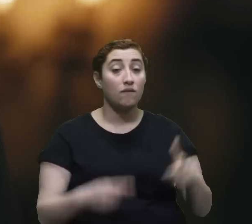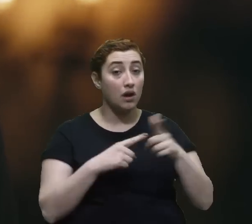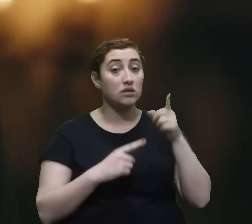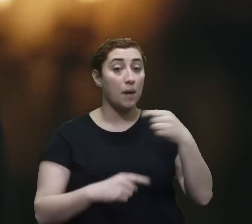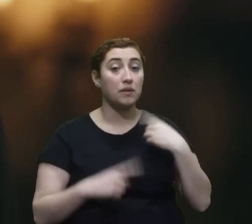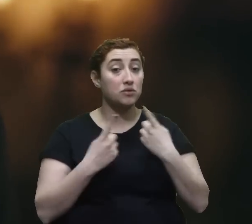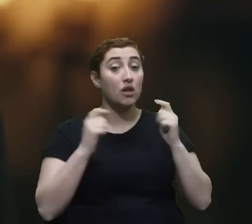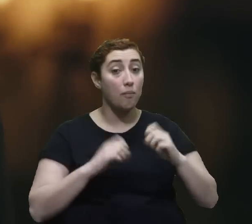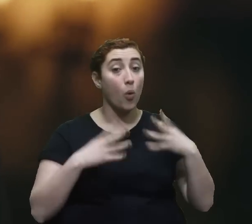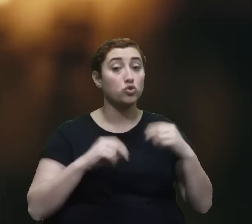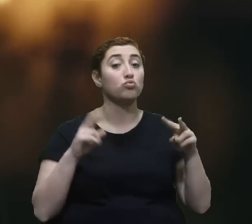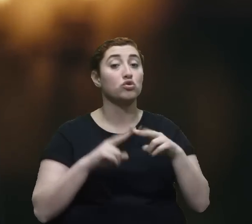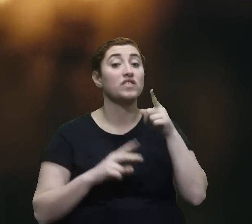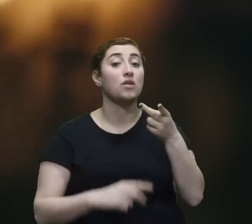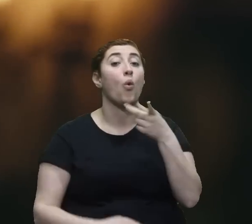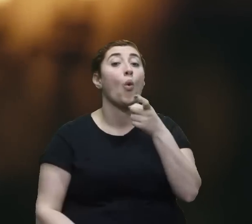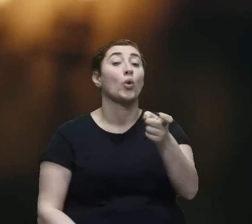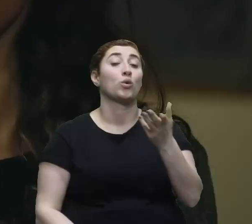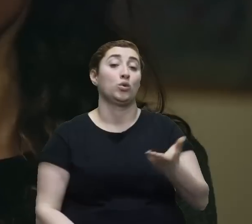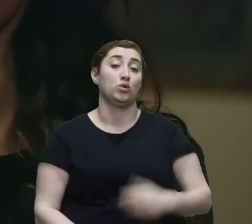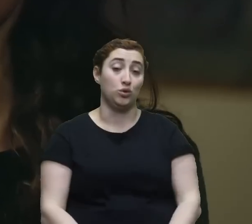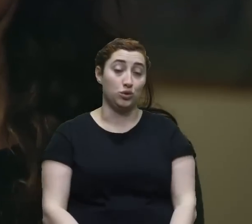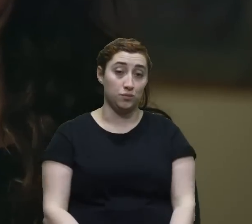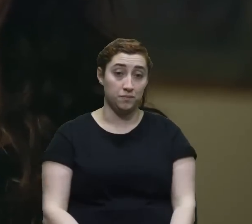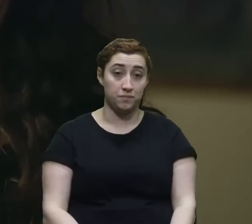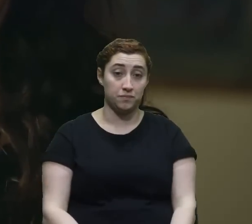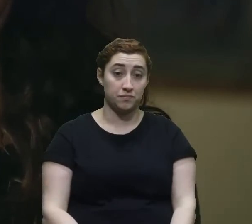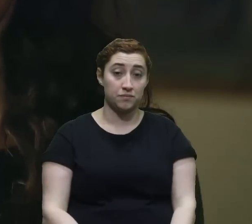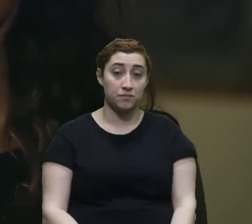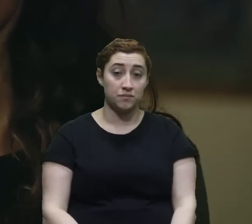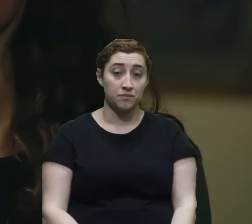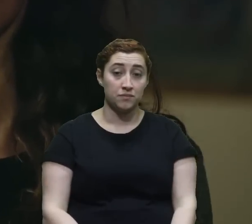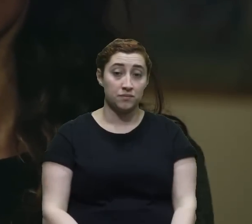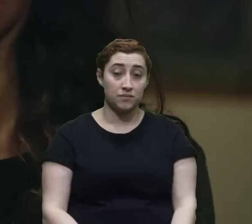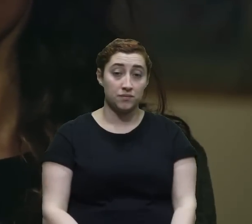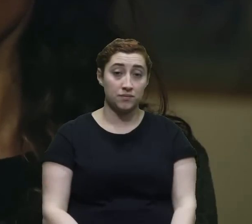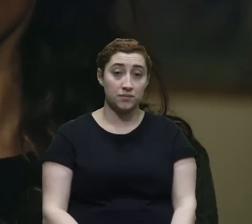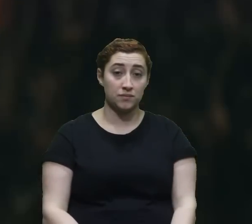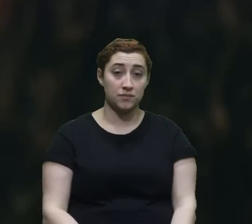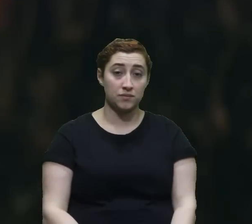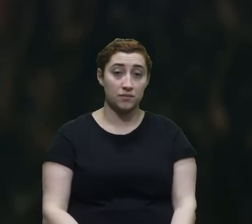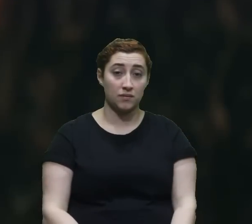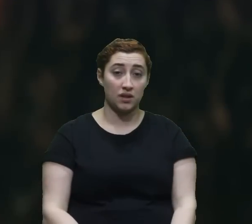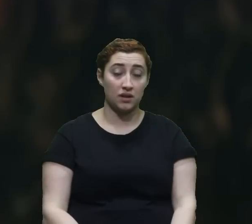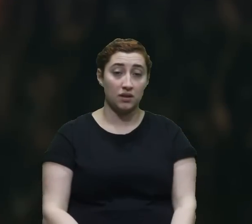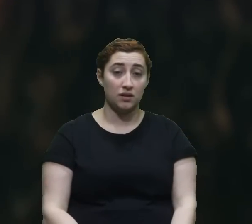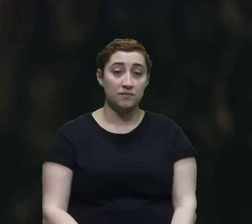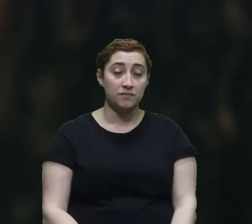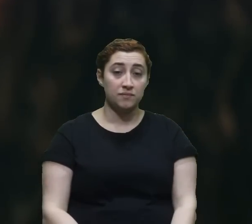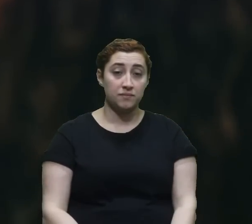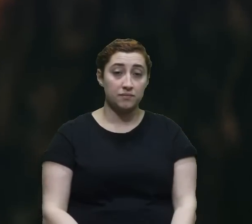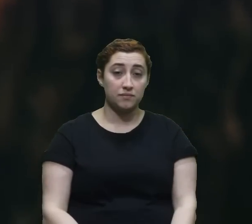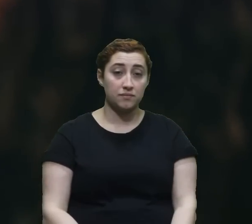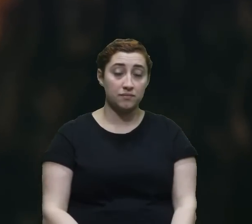Farah sen bana bir şey yaparsan Mustafa seni öldürür. Kanepenin önünde ayaktalar. Leyla kurnazca sırıtıyor.